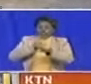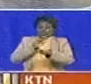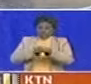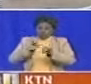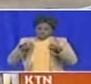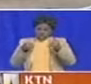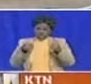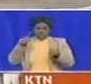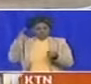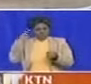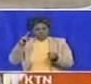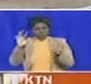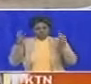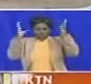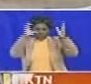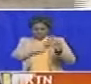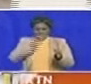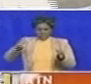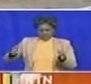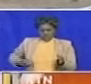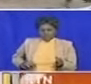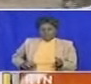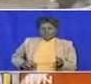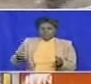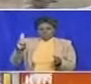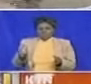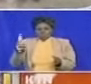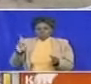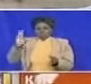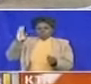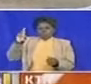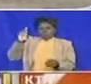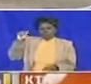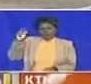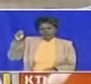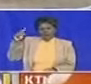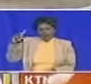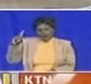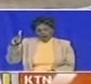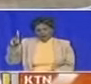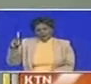Krismasi kwa Rais Uhuru Kenyatta. Jina langu ni Franco Tieno wa KTN Leo, Nairobi.